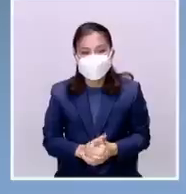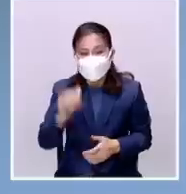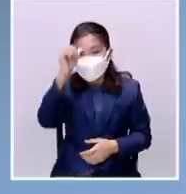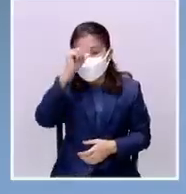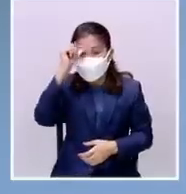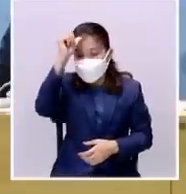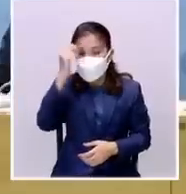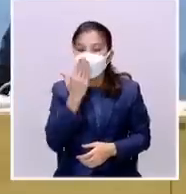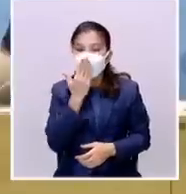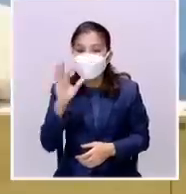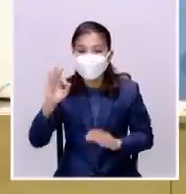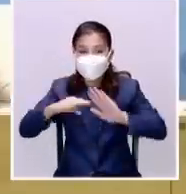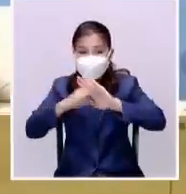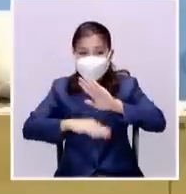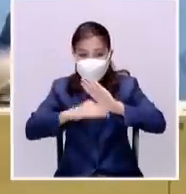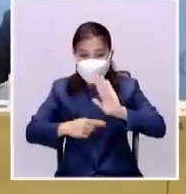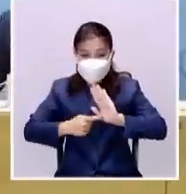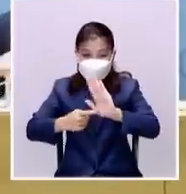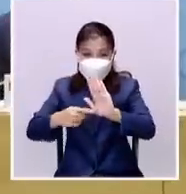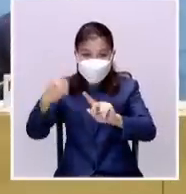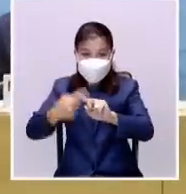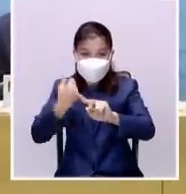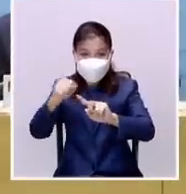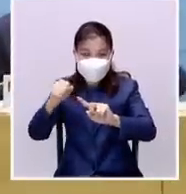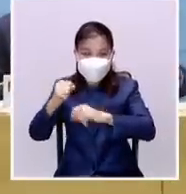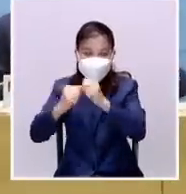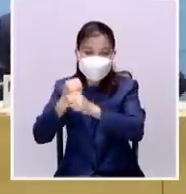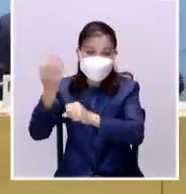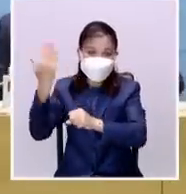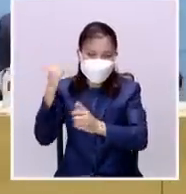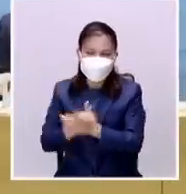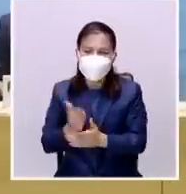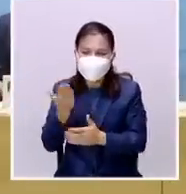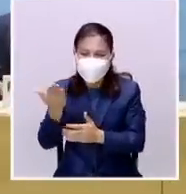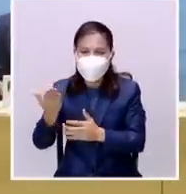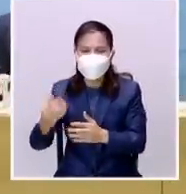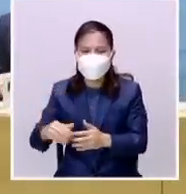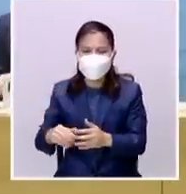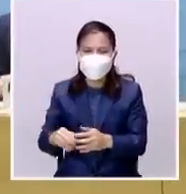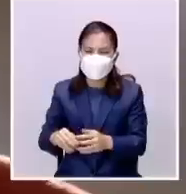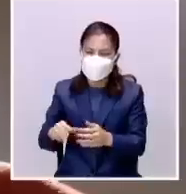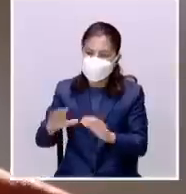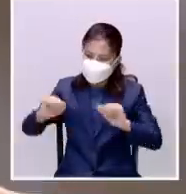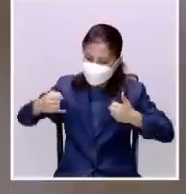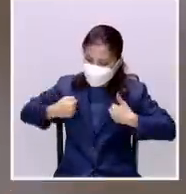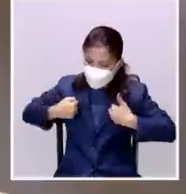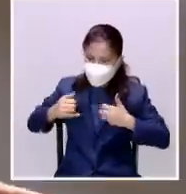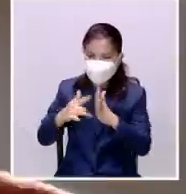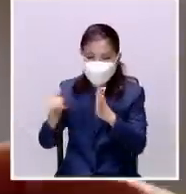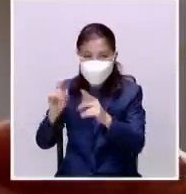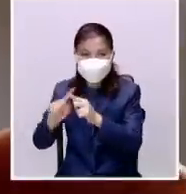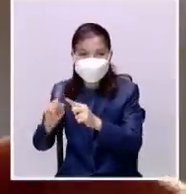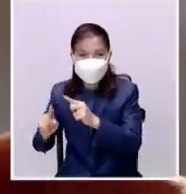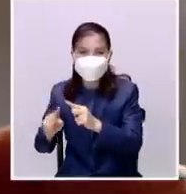และแอฟริกาใต้เสนอเมื่อตุลาคมปีที่แล้วก็คือการขอให้เว้นสิทธิบัตรวัคซีนการรักษาชุดตรวจวินิจฉัยโรคเครื่องช่วยหายใจอุปกร